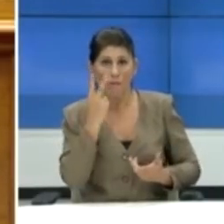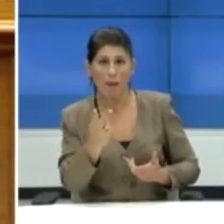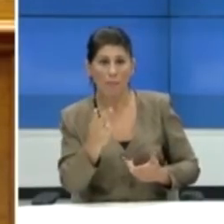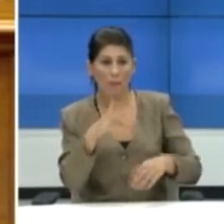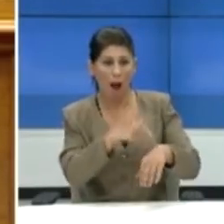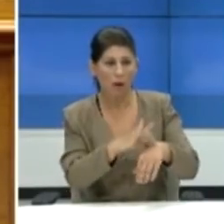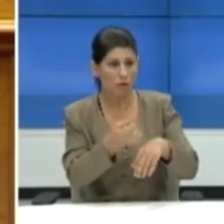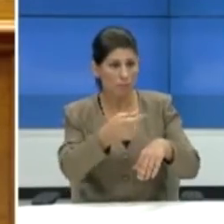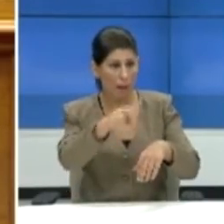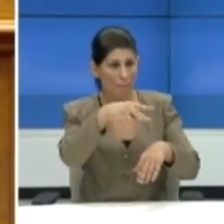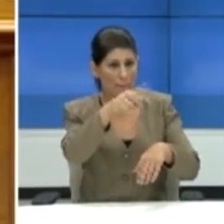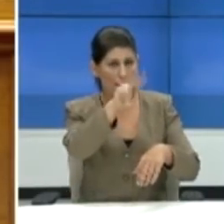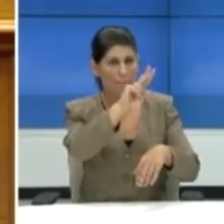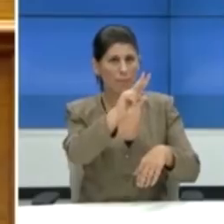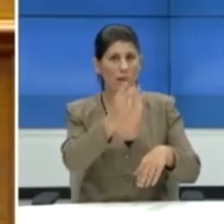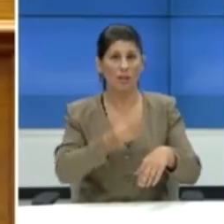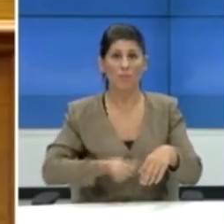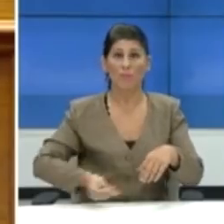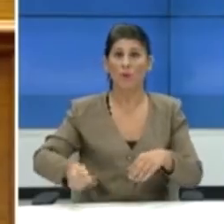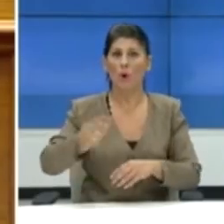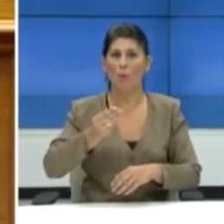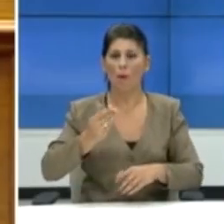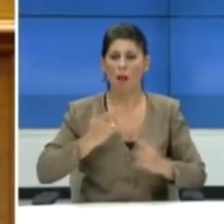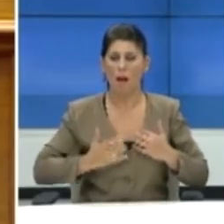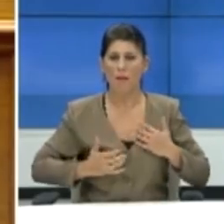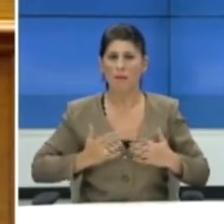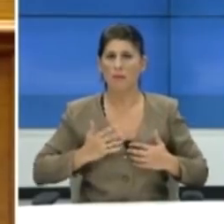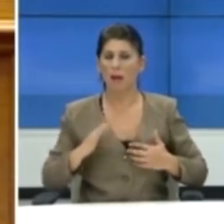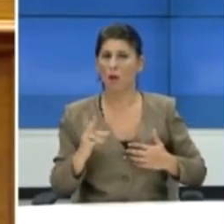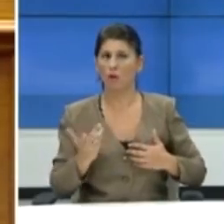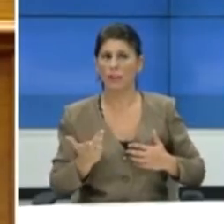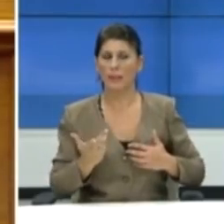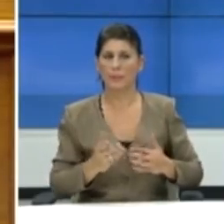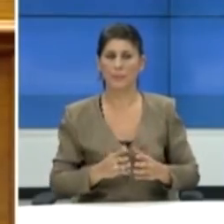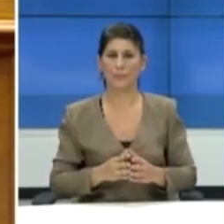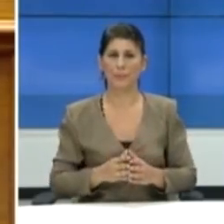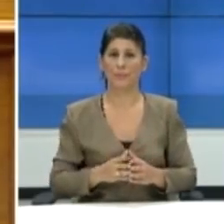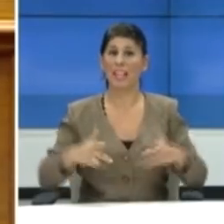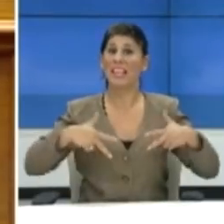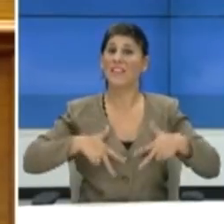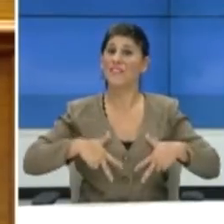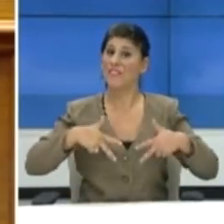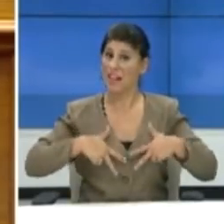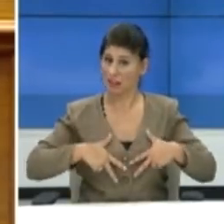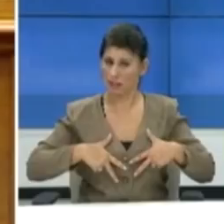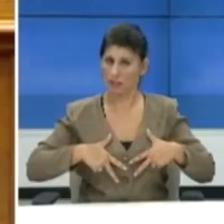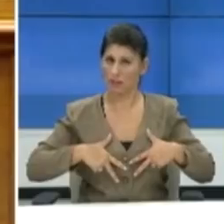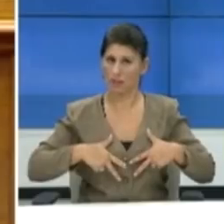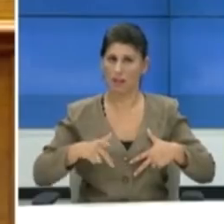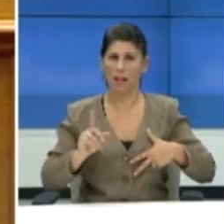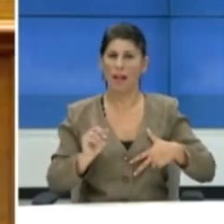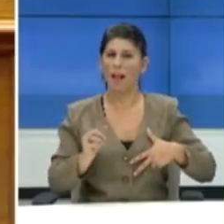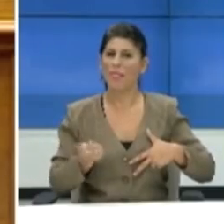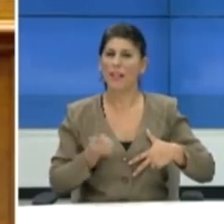των κρουσμάτων. Ενισχύεται κυρίως από το γεγονός ότι η κυβέρνησή σας δεν